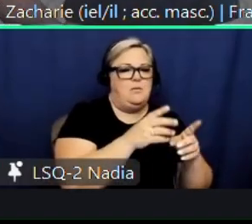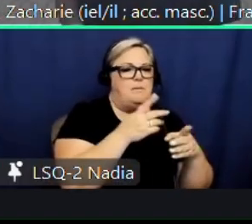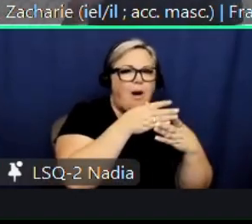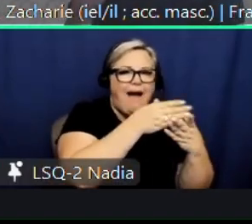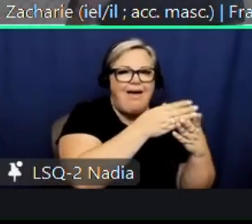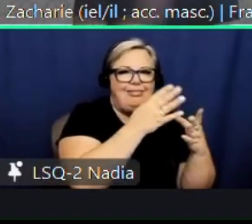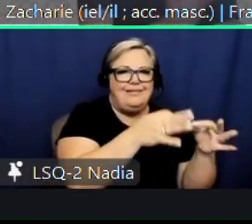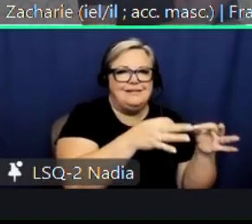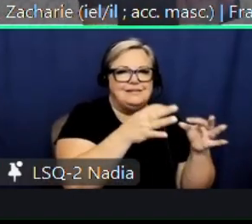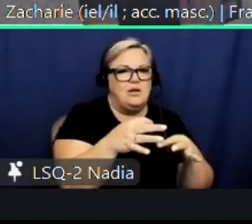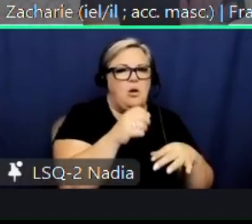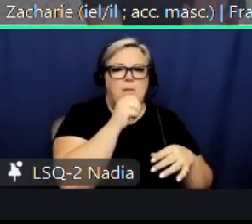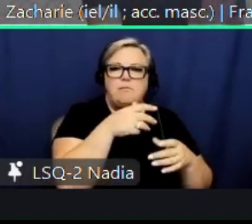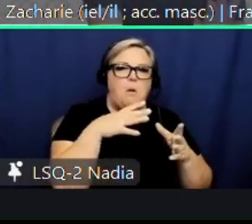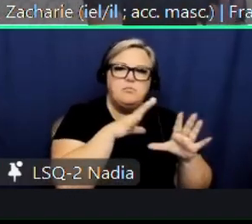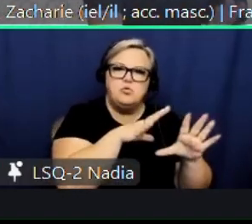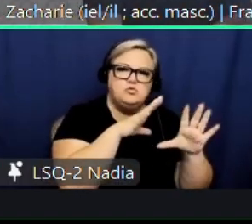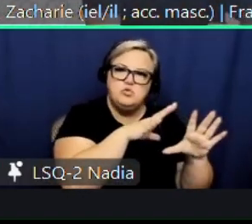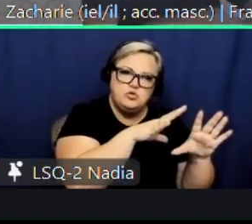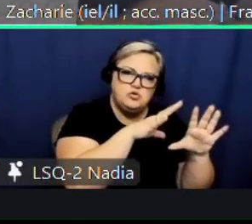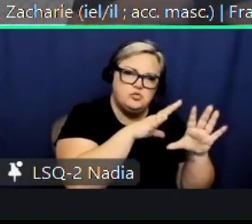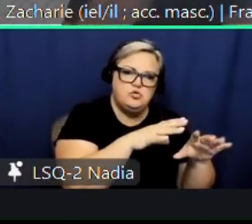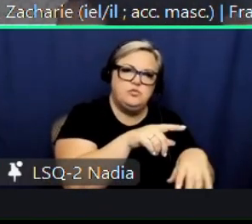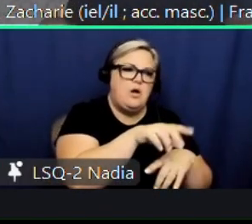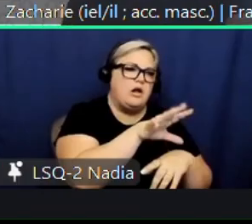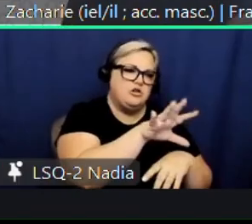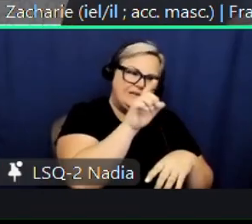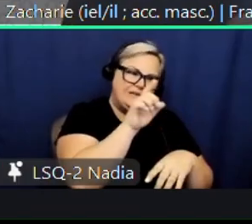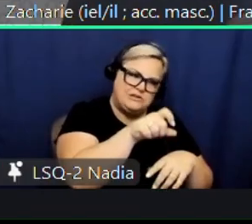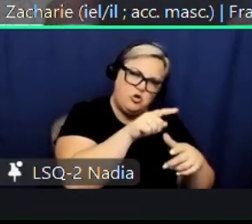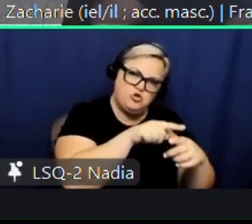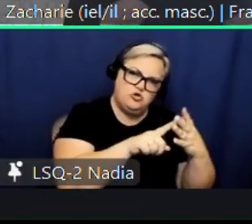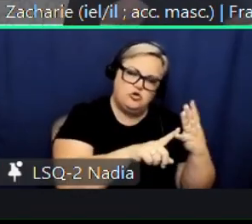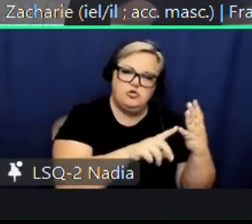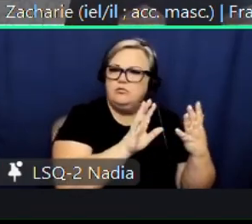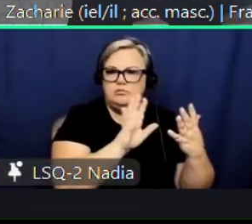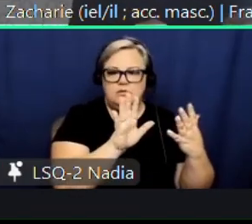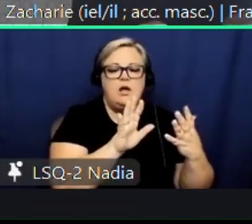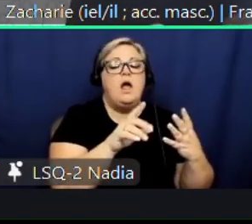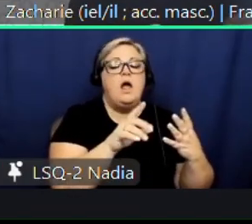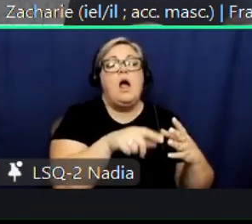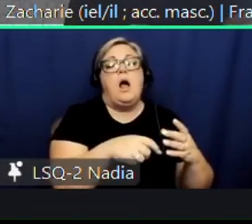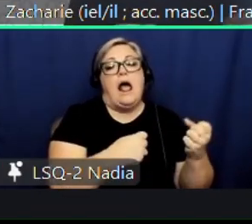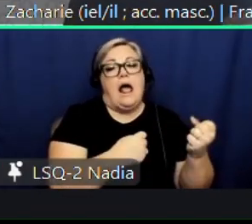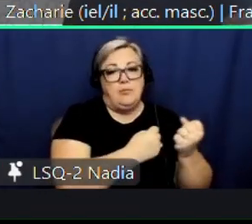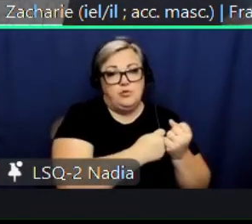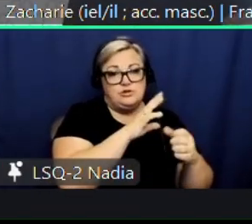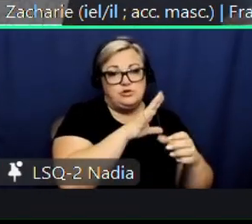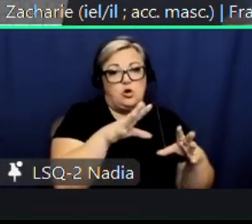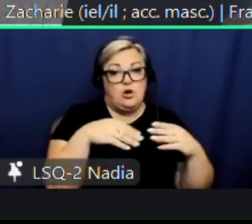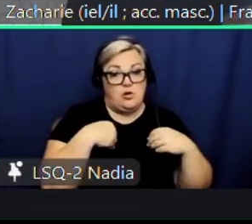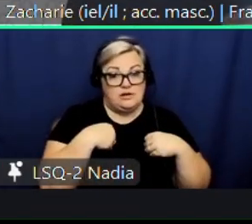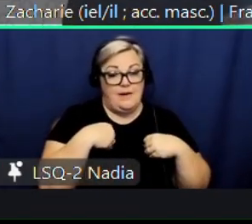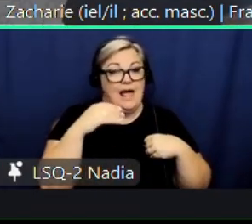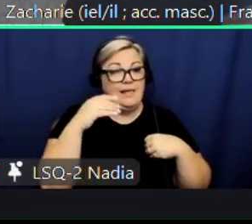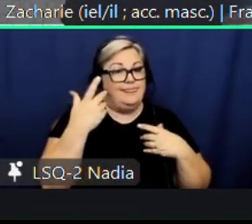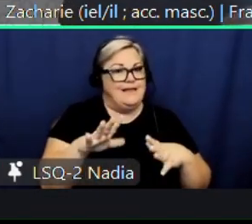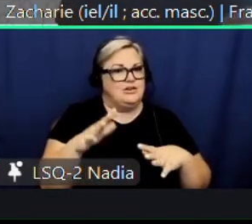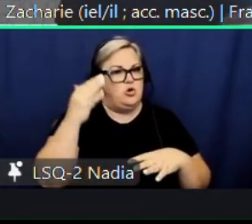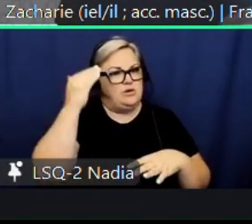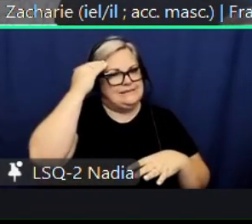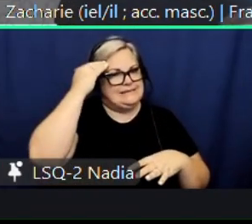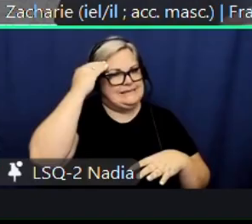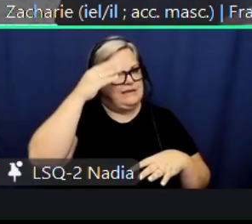décision et non de la pousser dans une certaine direction. Pour appuyer son consentement éclairé, le personnel peut fournir